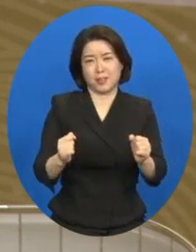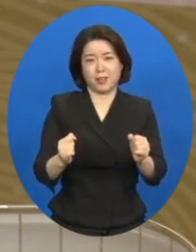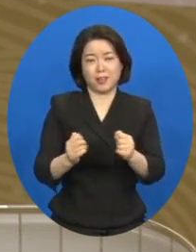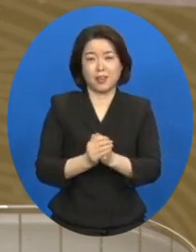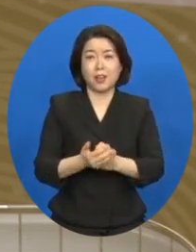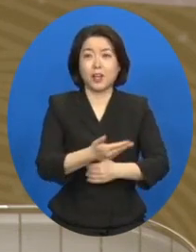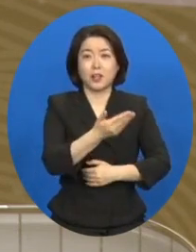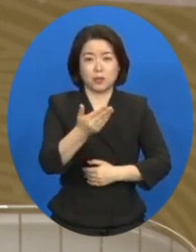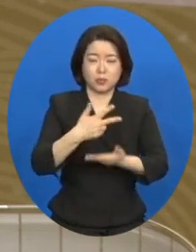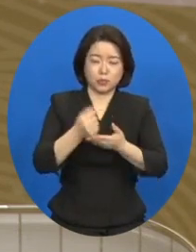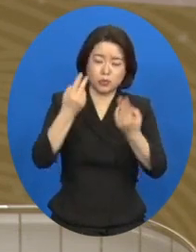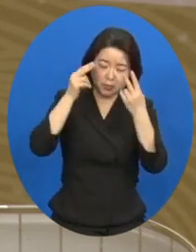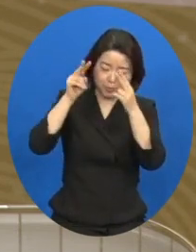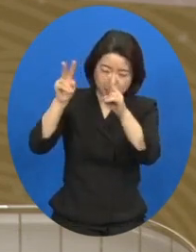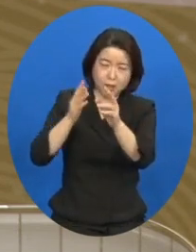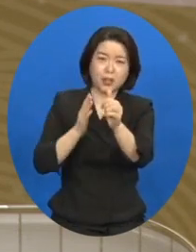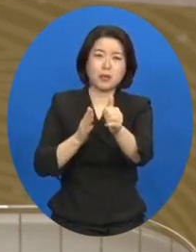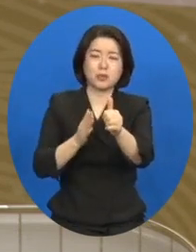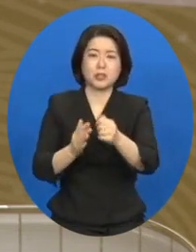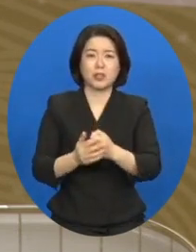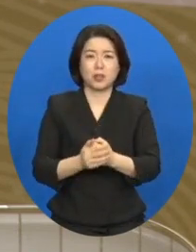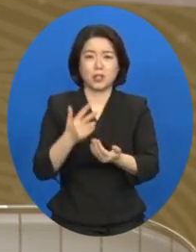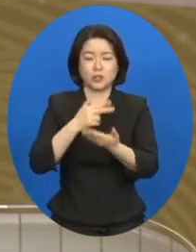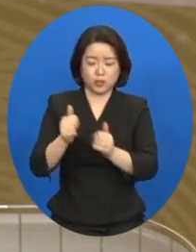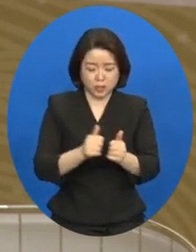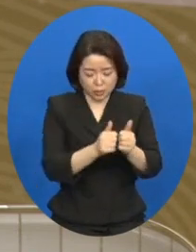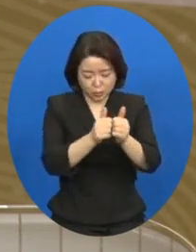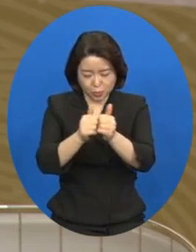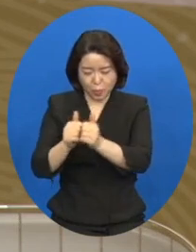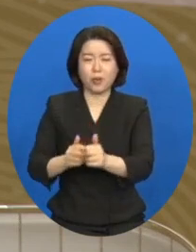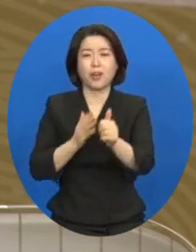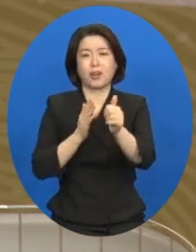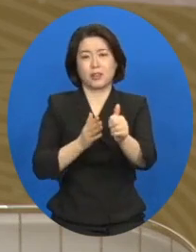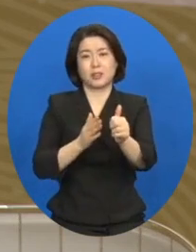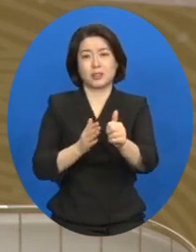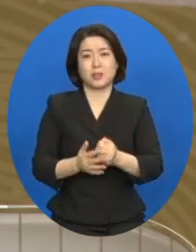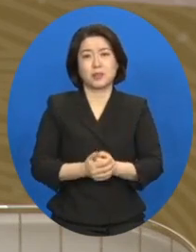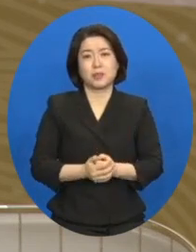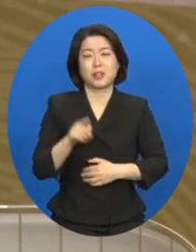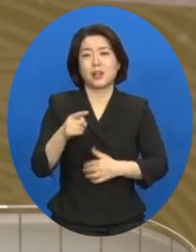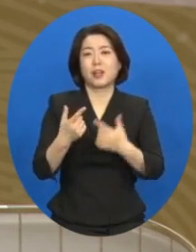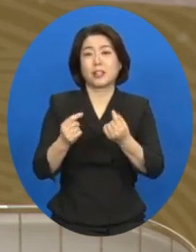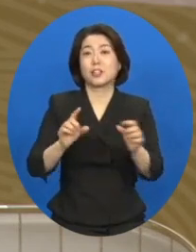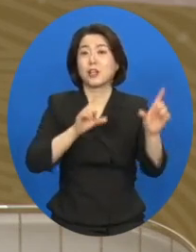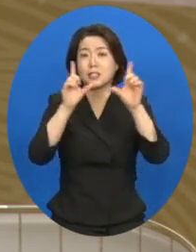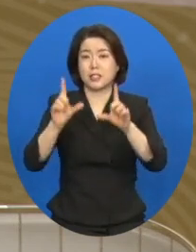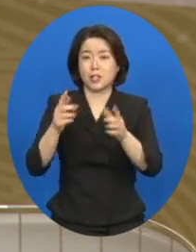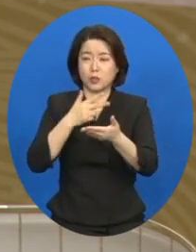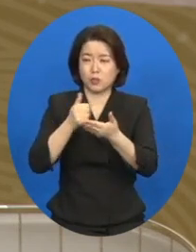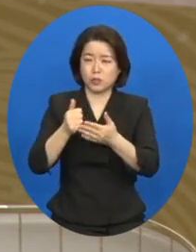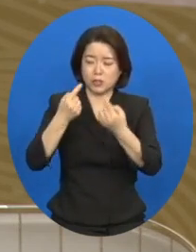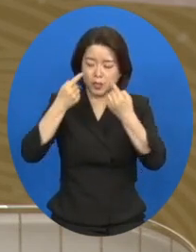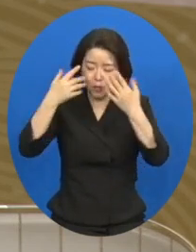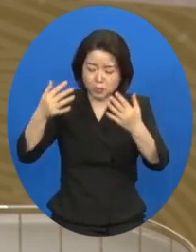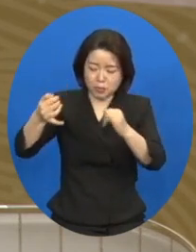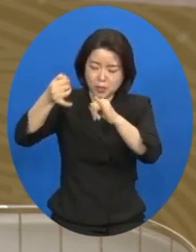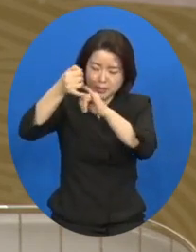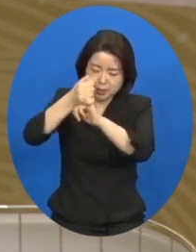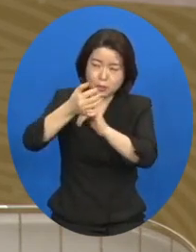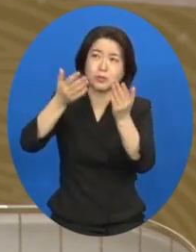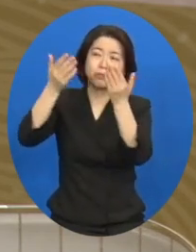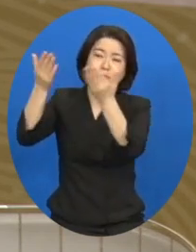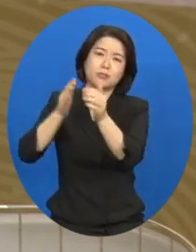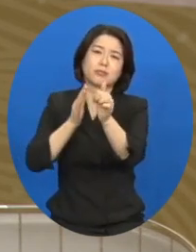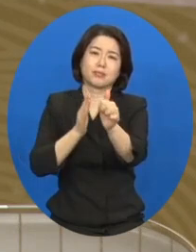주님을 바라보세요. 그리고 주님과 동행하세요. 그렇게 살기로 주님께 분명하게 약속을